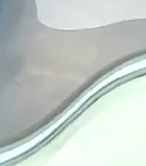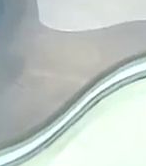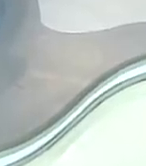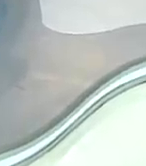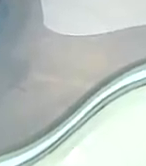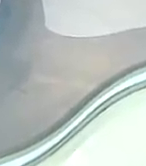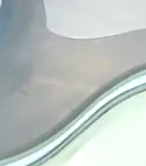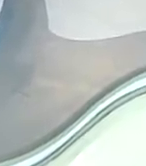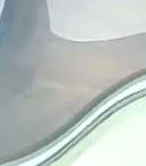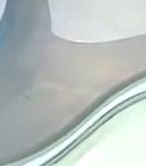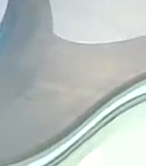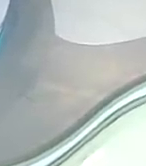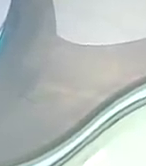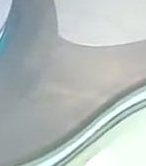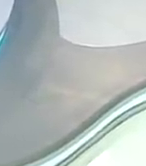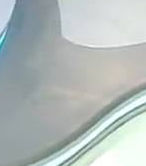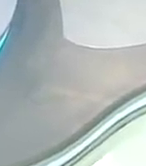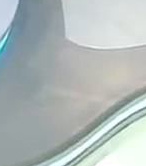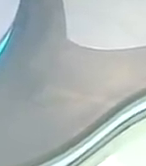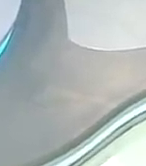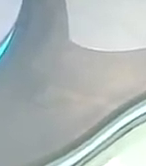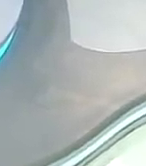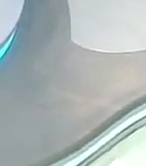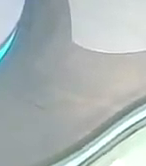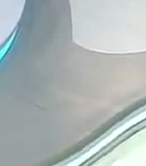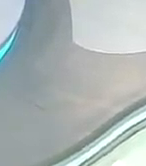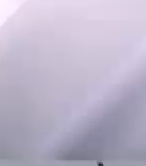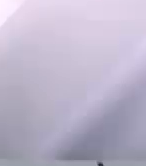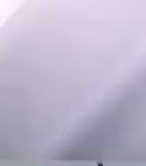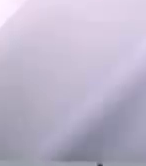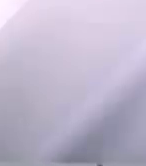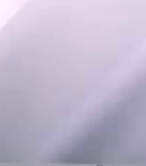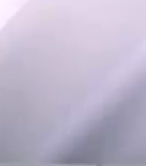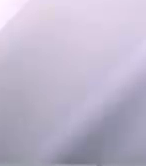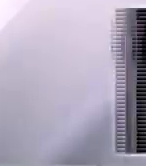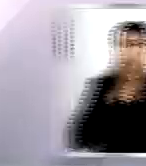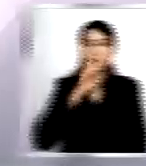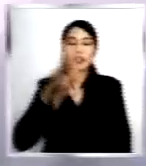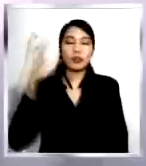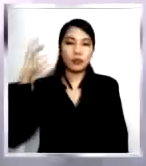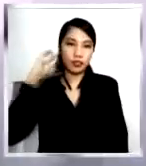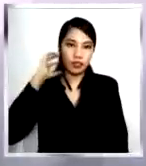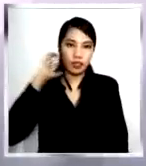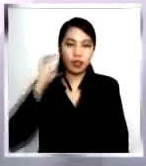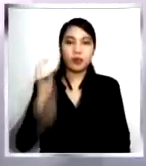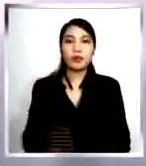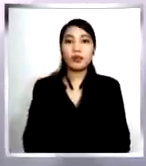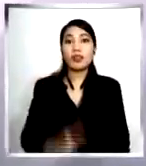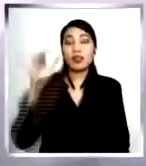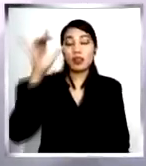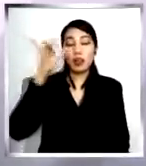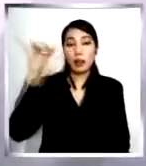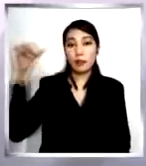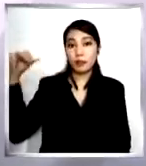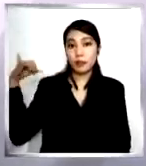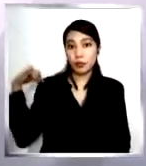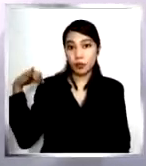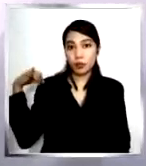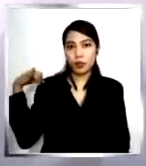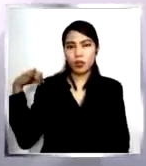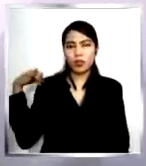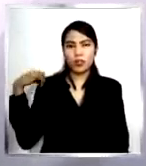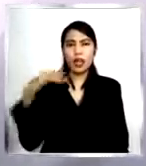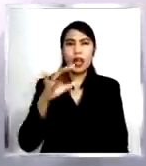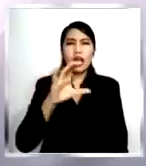Magandang gabi po, Luzon, Visayas at Mindanao. Kung kahapon nasa 2,000 na lang ang naitalang